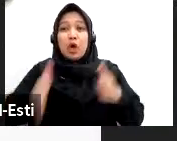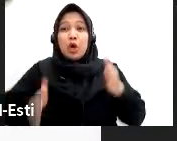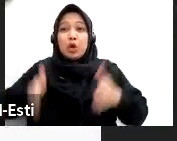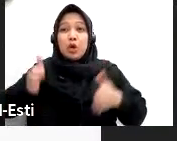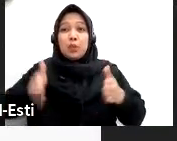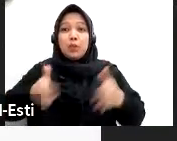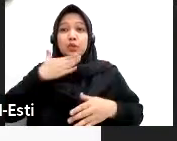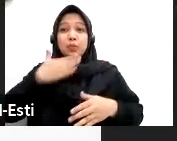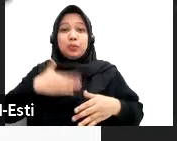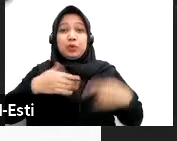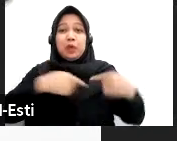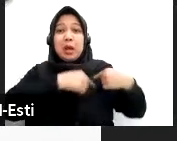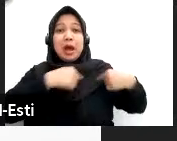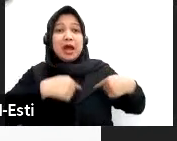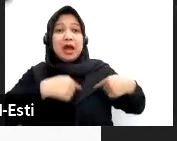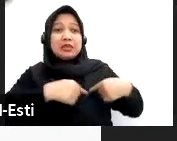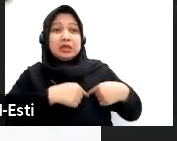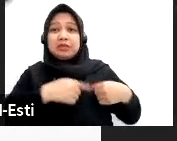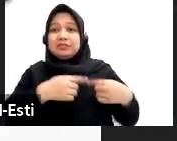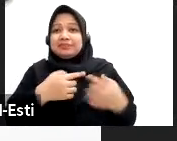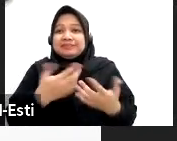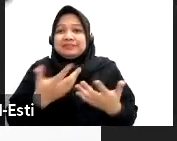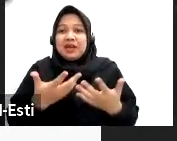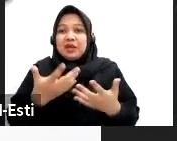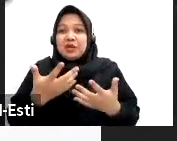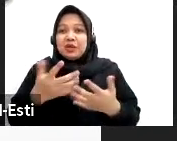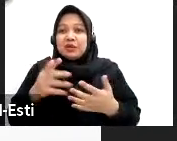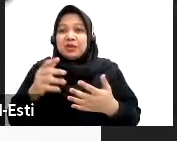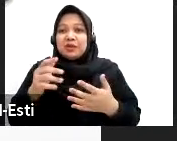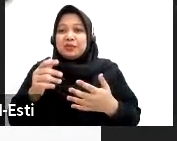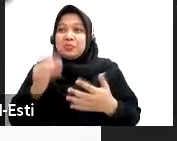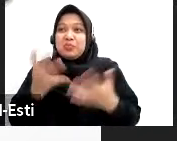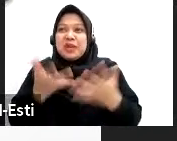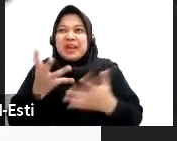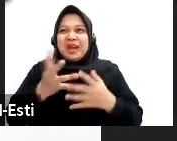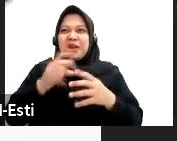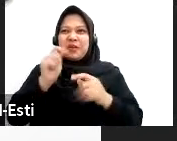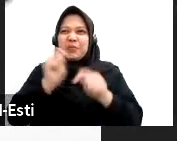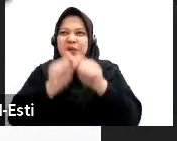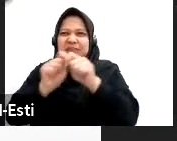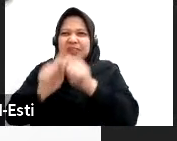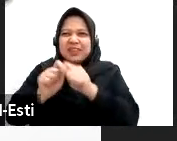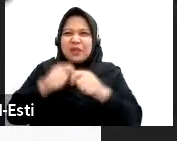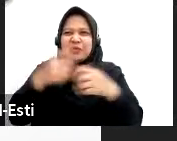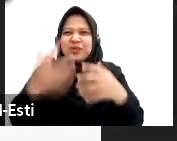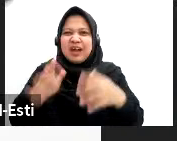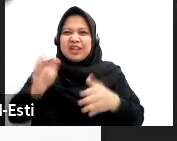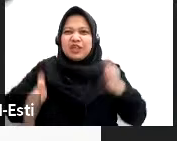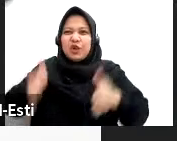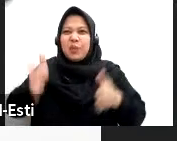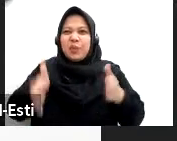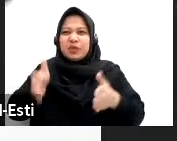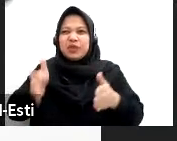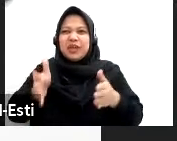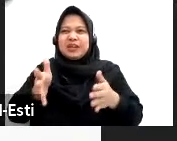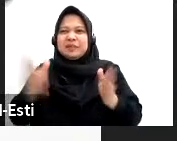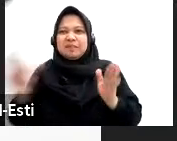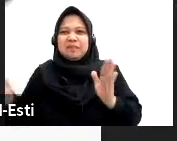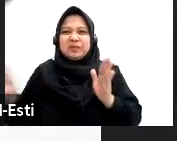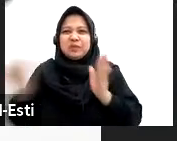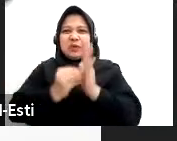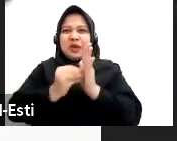didisain sedemikian rupa lalu dimasukkan di robot gitu ya the apabila a